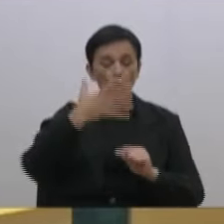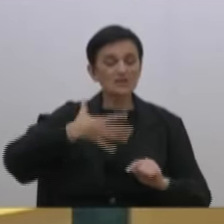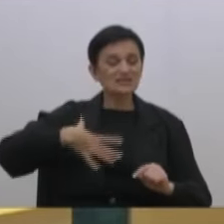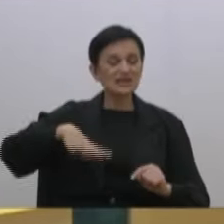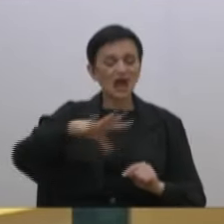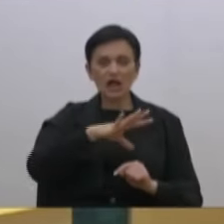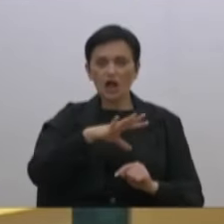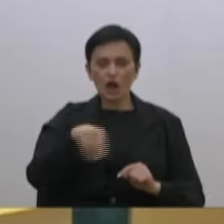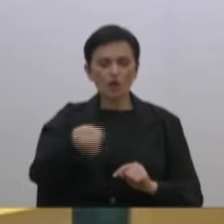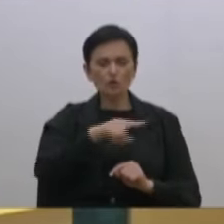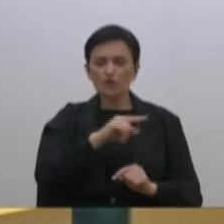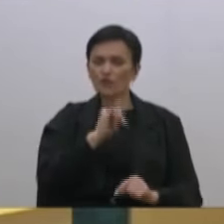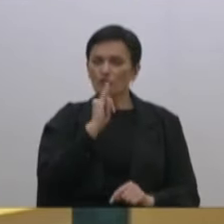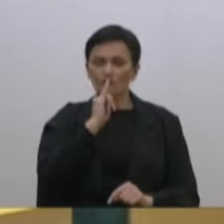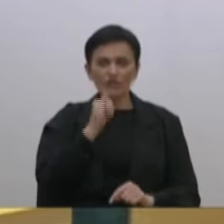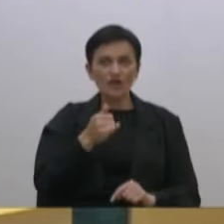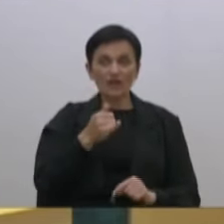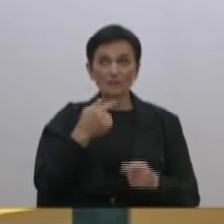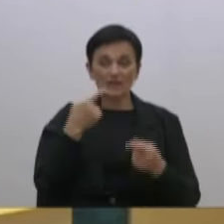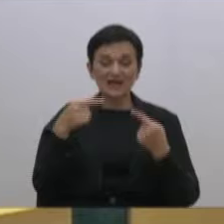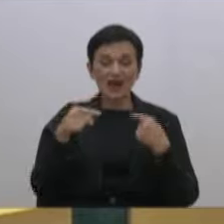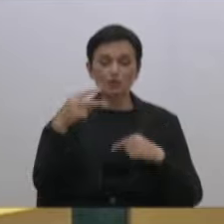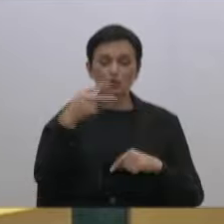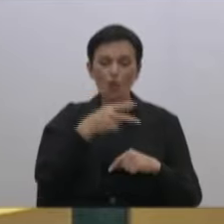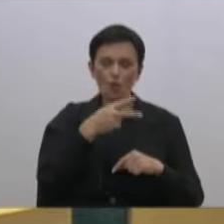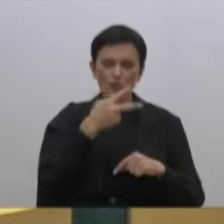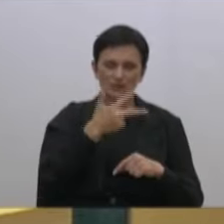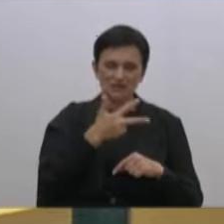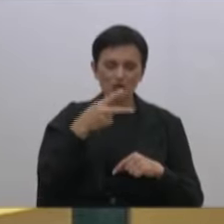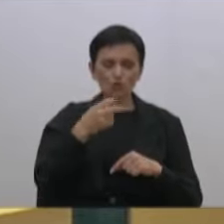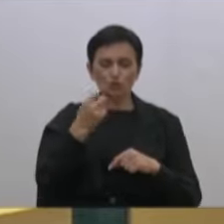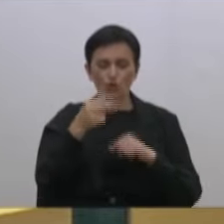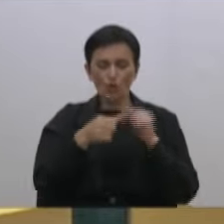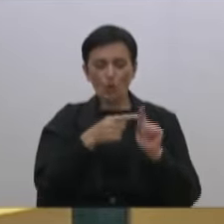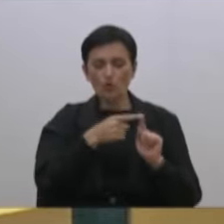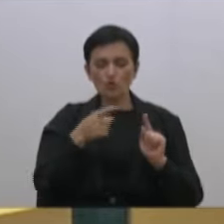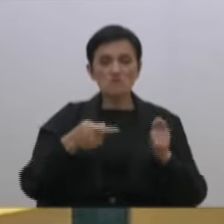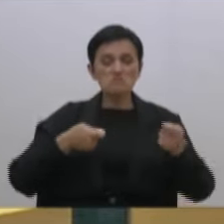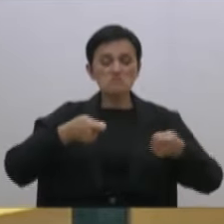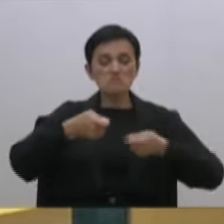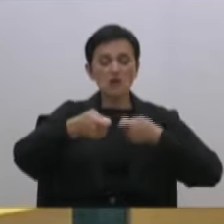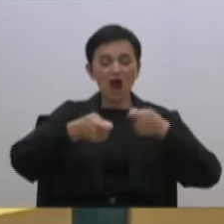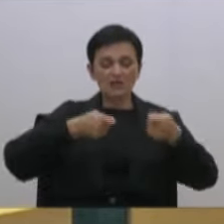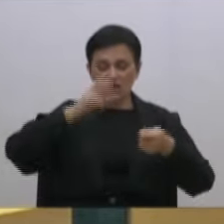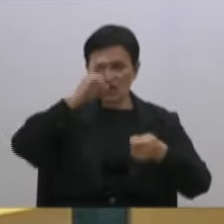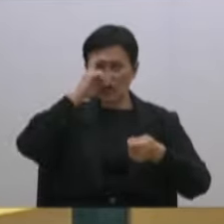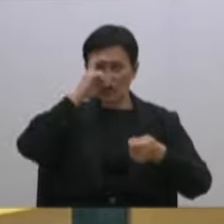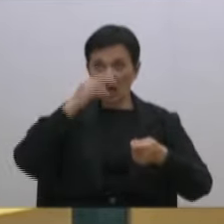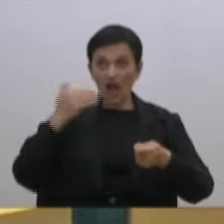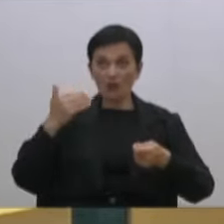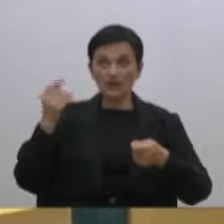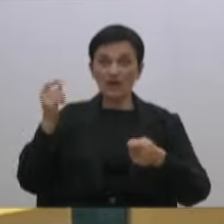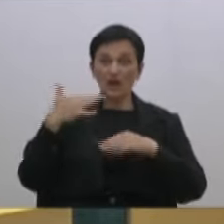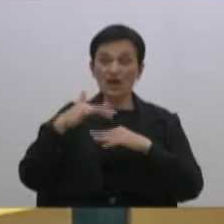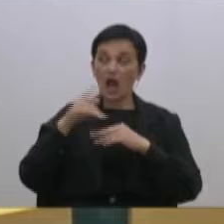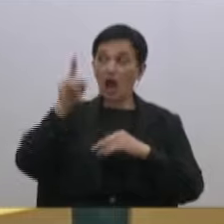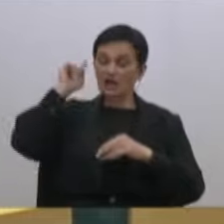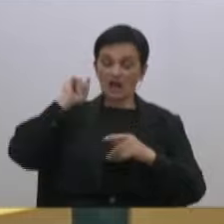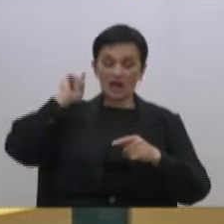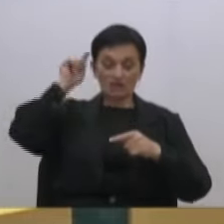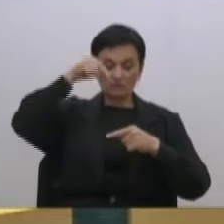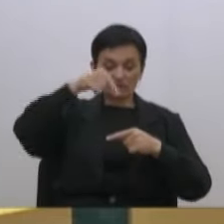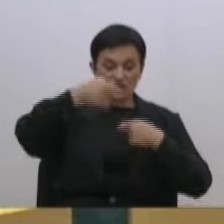ვერასდროს ვეღარ განსხვავებით 2003 მაგალითად 12 წლებიდან მართავდეს ხელისუფლება რომელიც თავის მხრივ გარედან იმართება. და